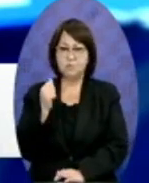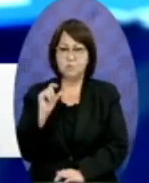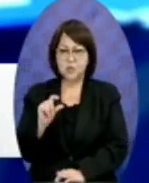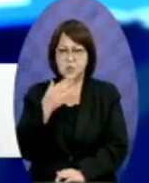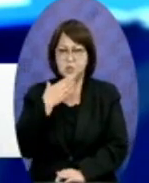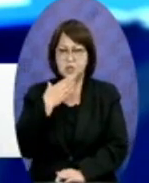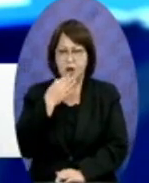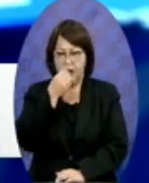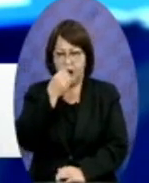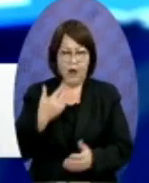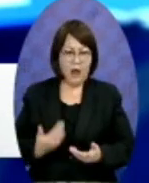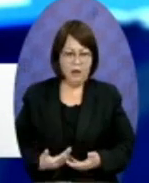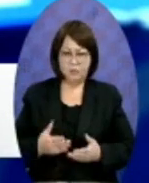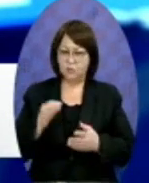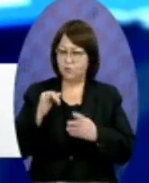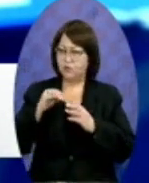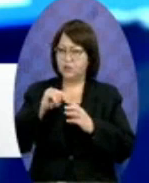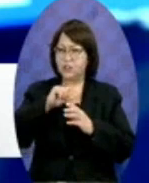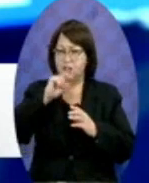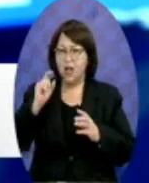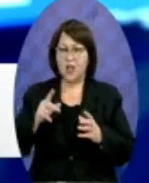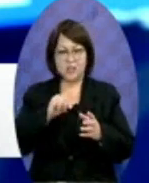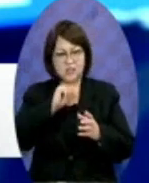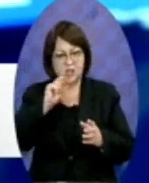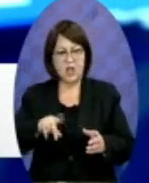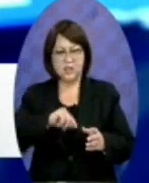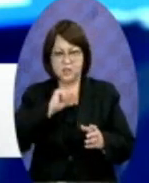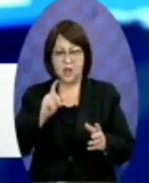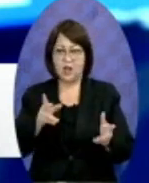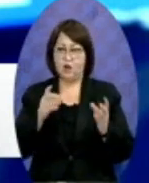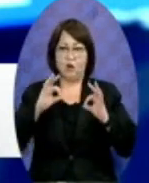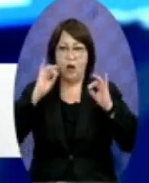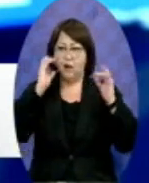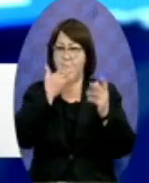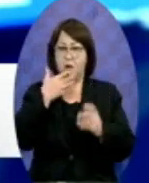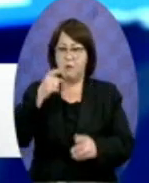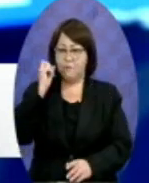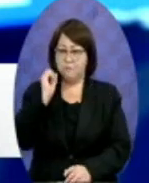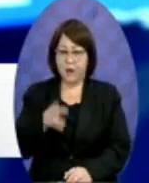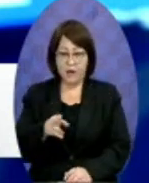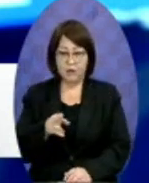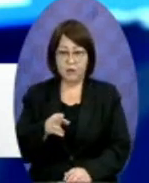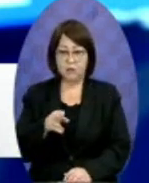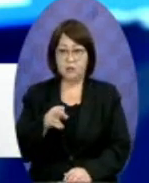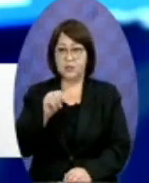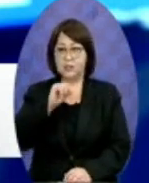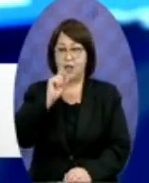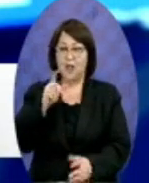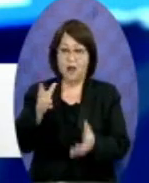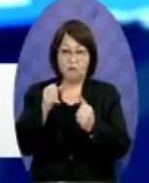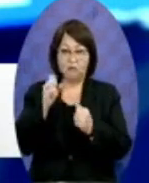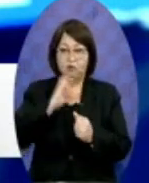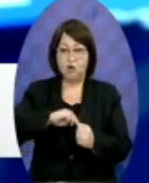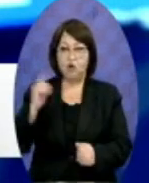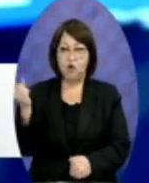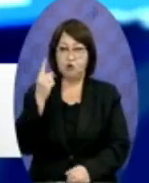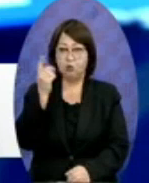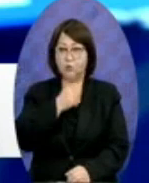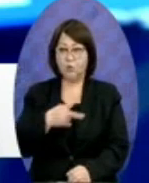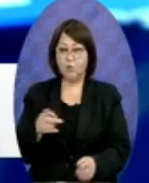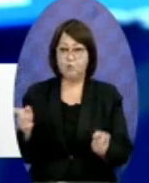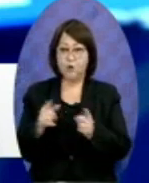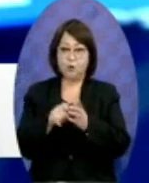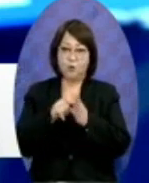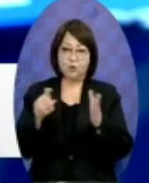өгөхийн тулд зээл авах зайлшгүй шаардлага үүсэж байна. Тухайлбал банкнаас олдоц муутай байгаа зээлийг авахын тулд өндөр хүүтэй богино хугацаатай зээл авах гэх